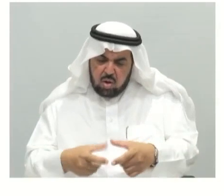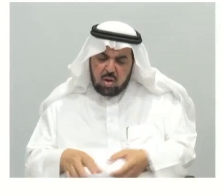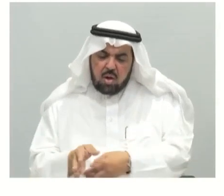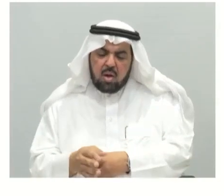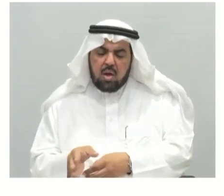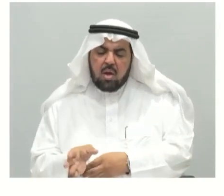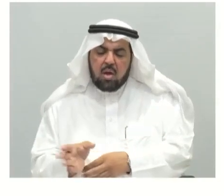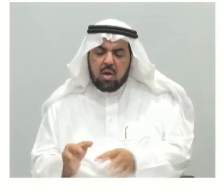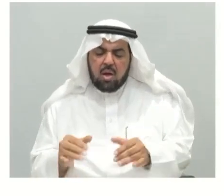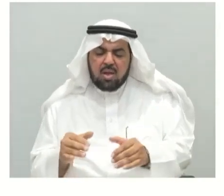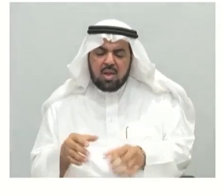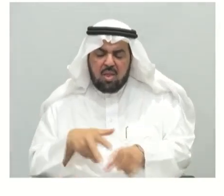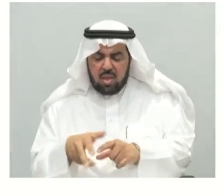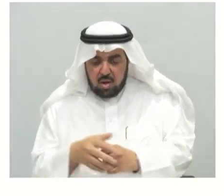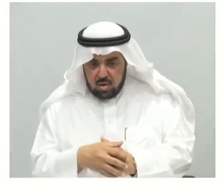الحشرات